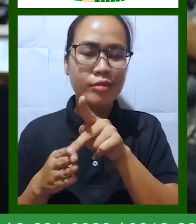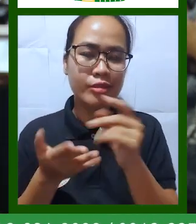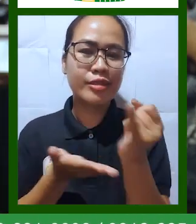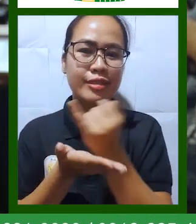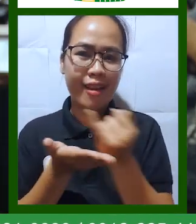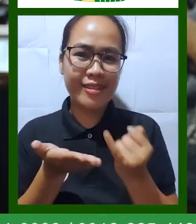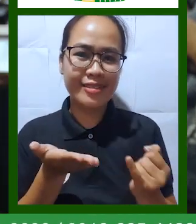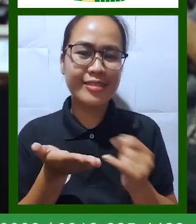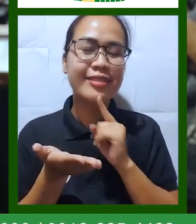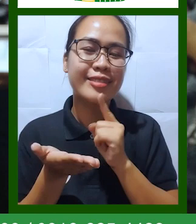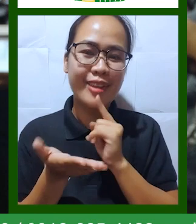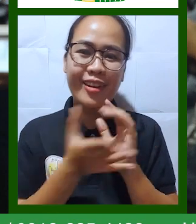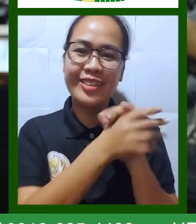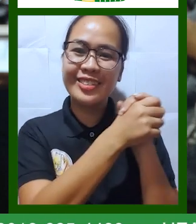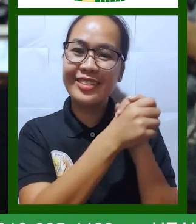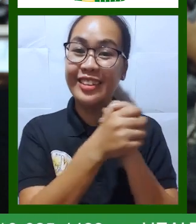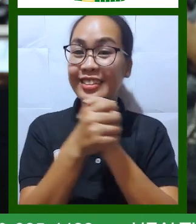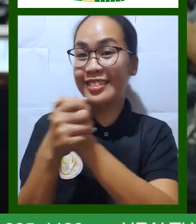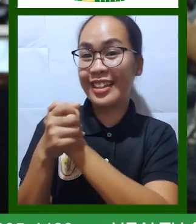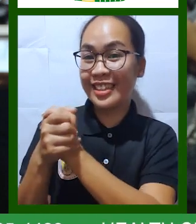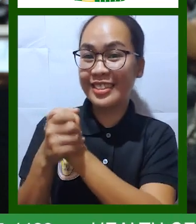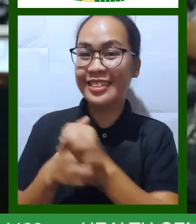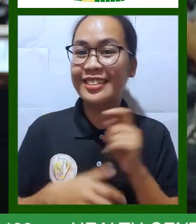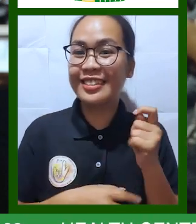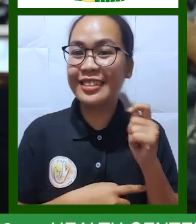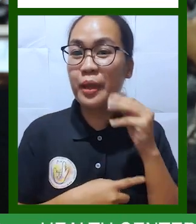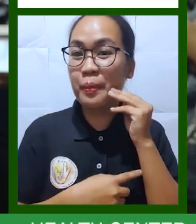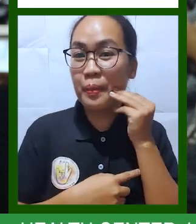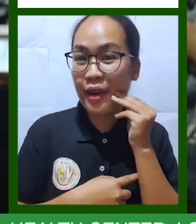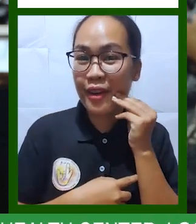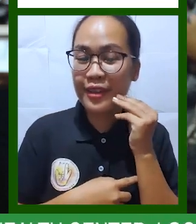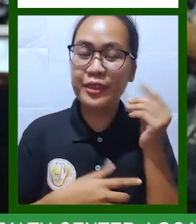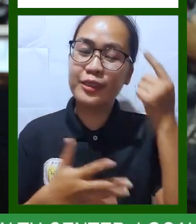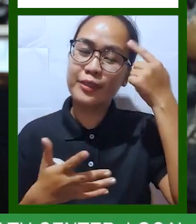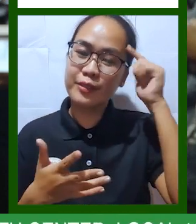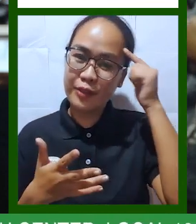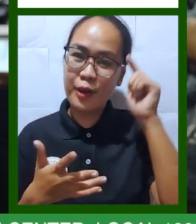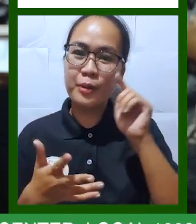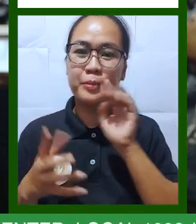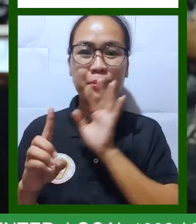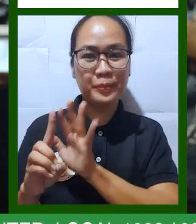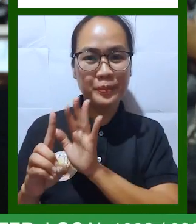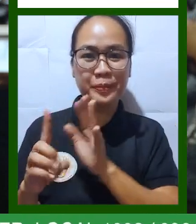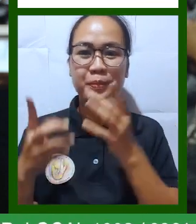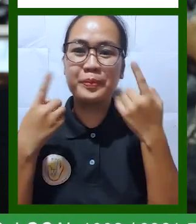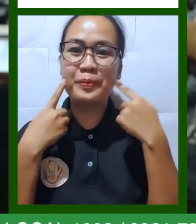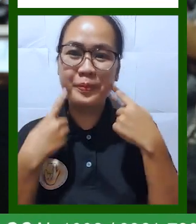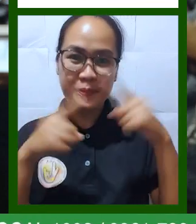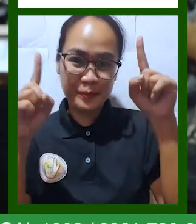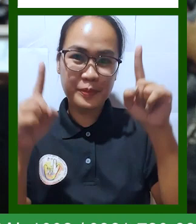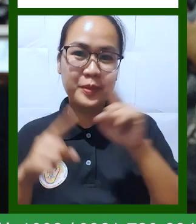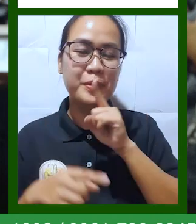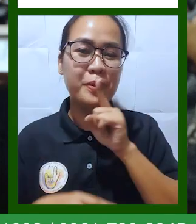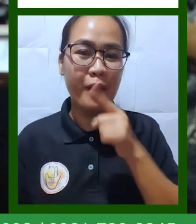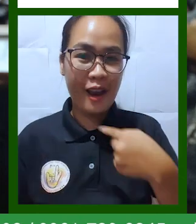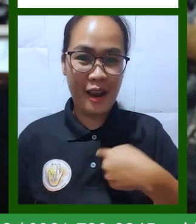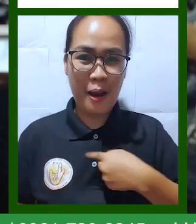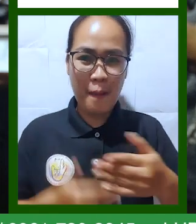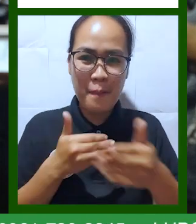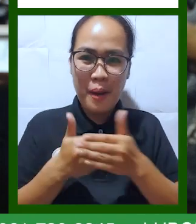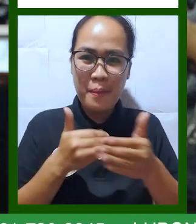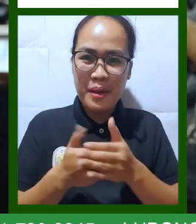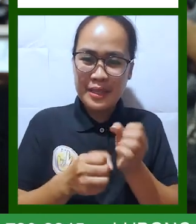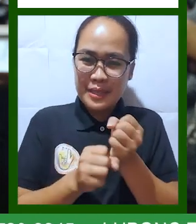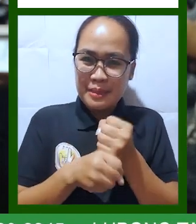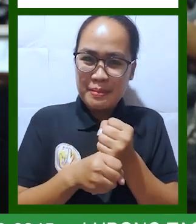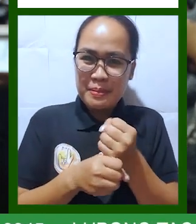isang artist. So again, congratulations kay Tita Marge Lim, no? At siguro malapit na ako dapat bumili ng